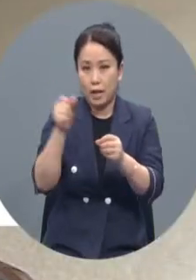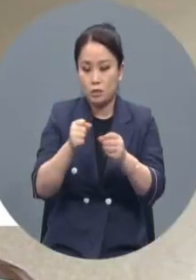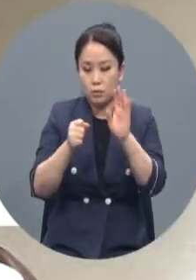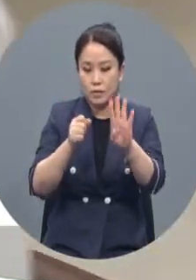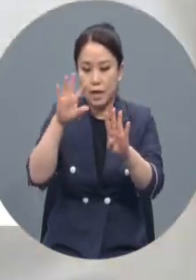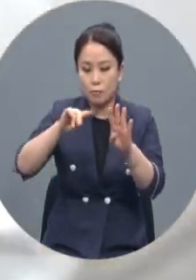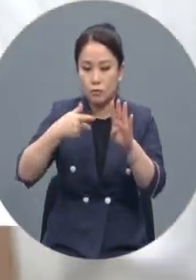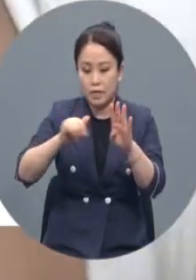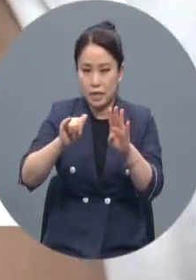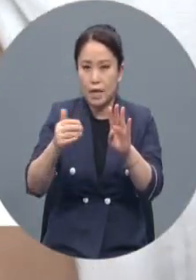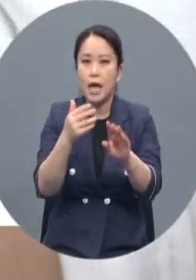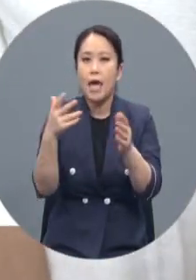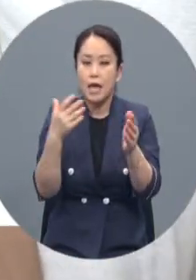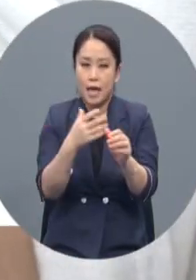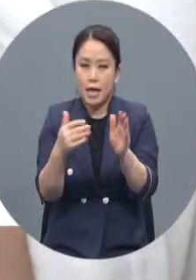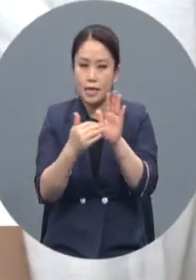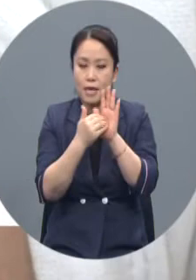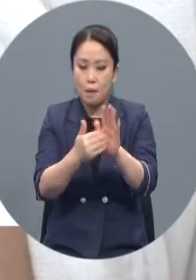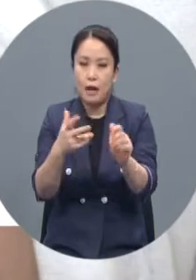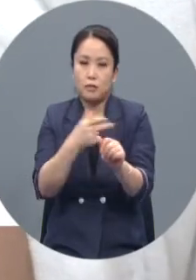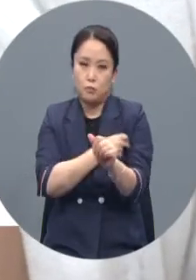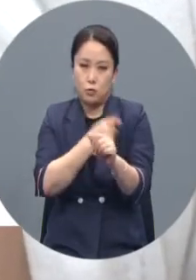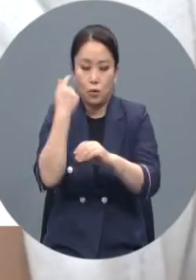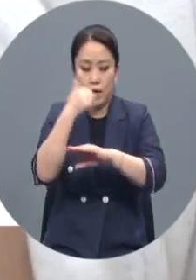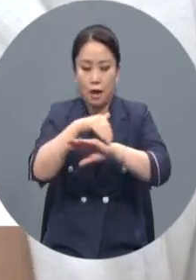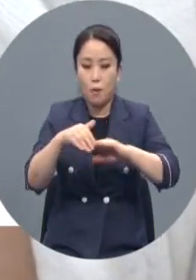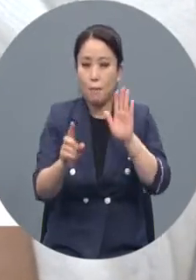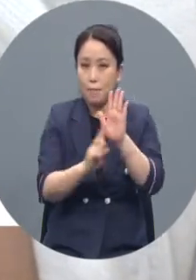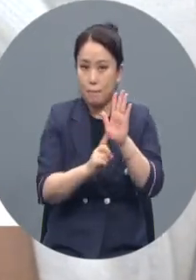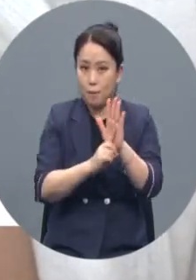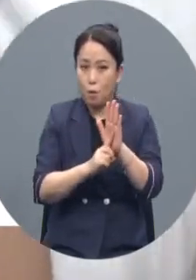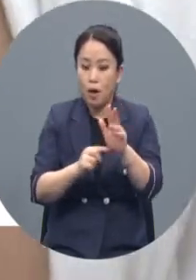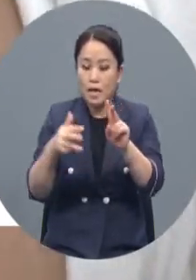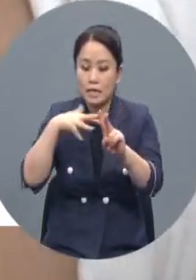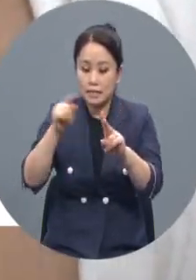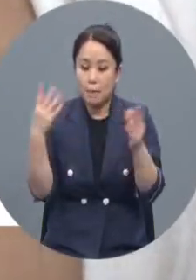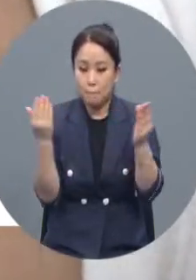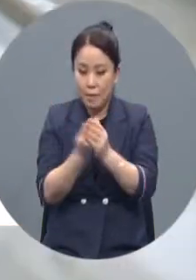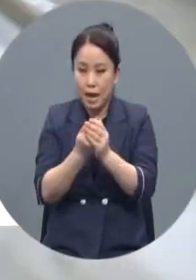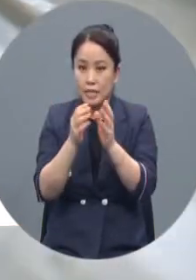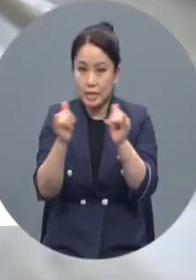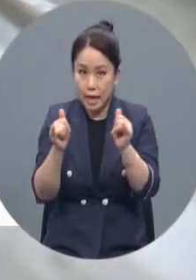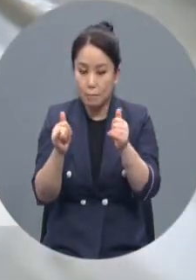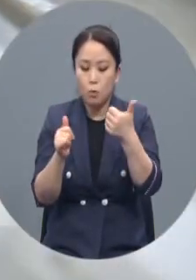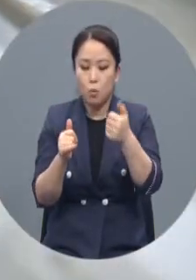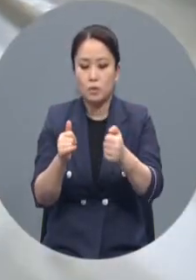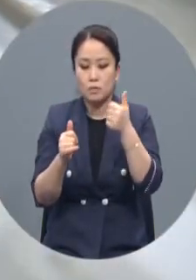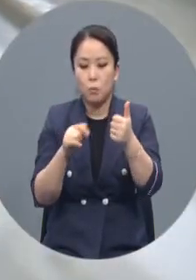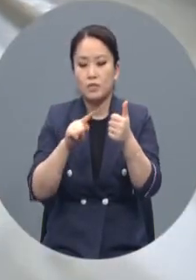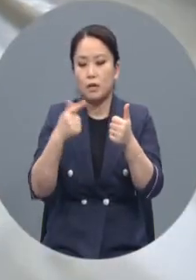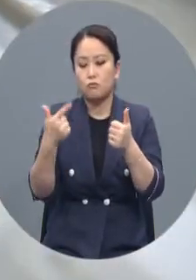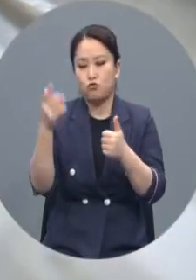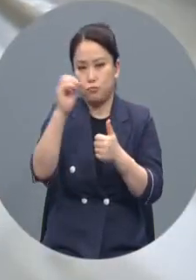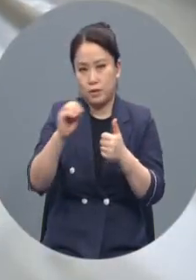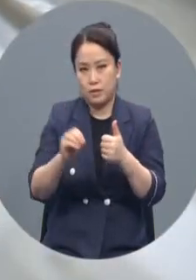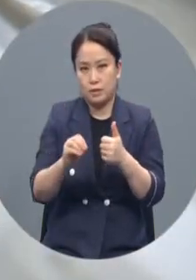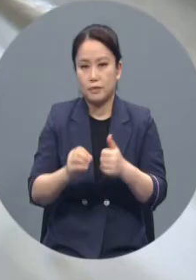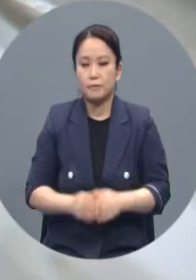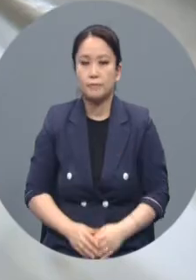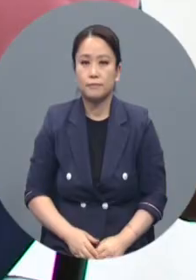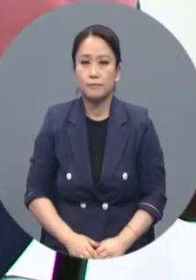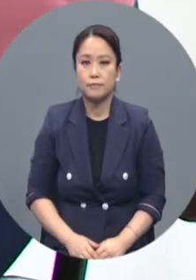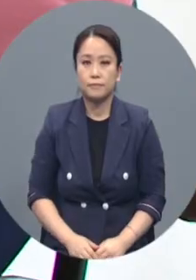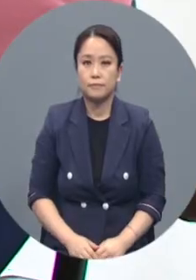계획을 발표했습니다 현재까지 2차 접종 까지 완료한 부산의 인구 비율은 55.6% 입니다